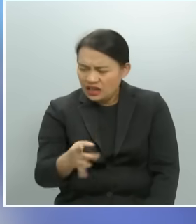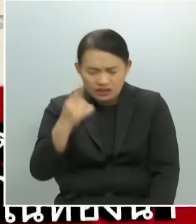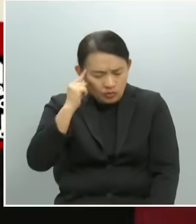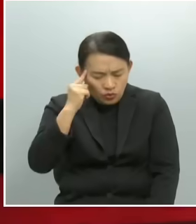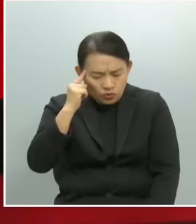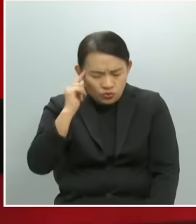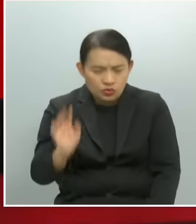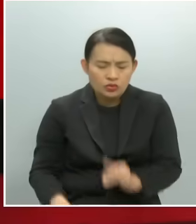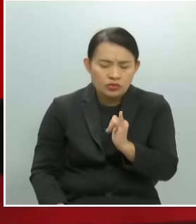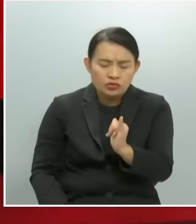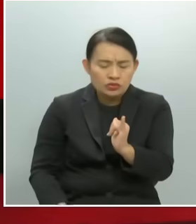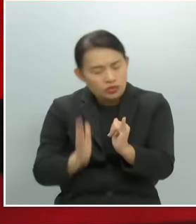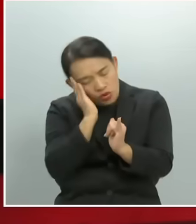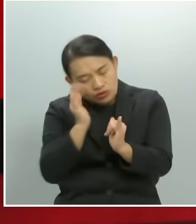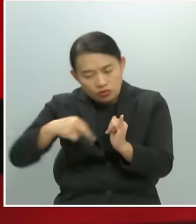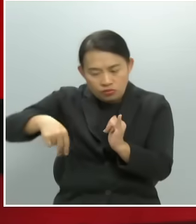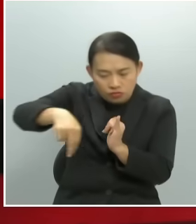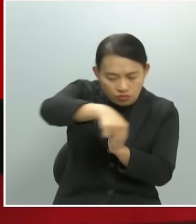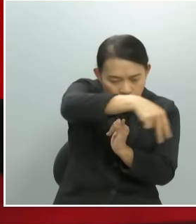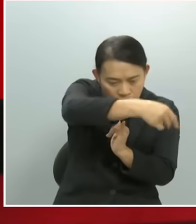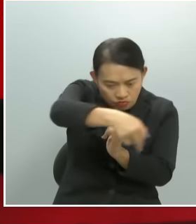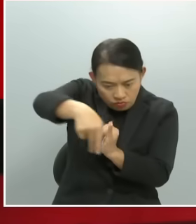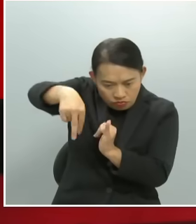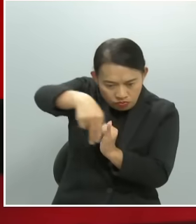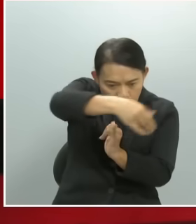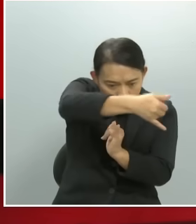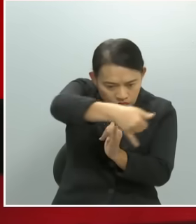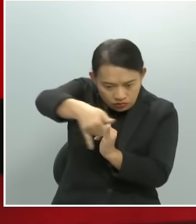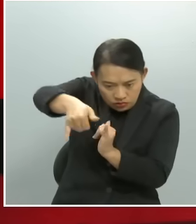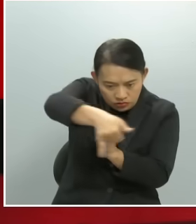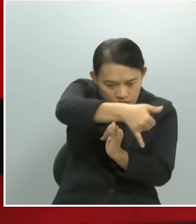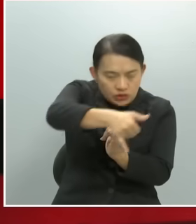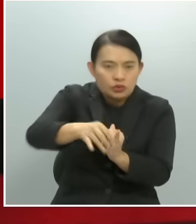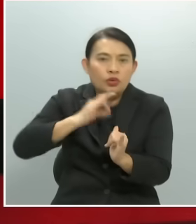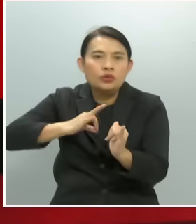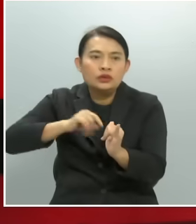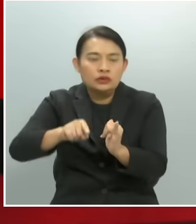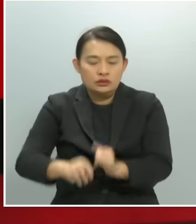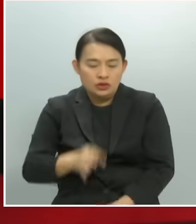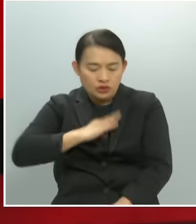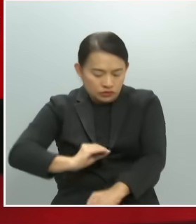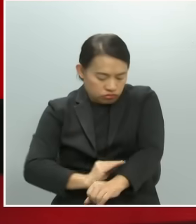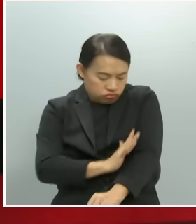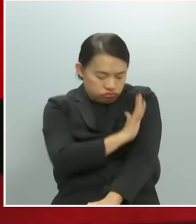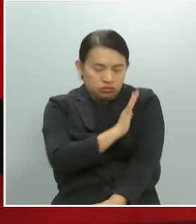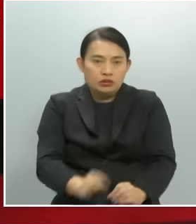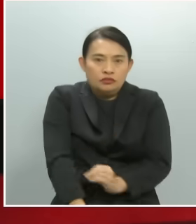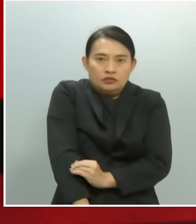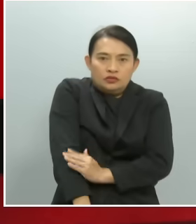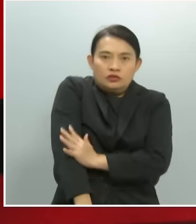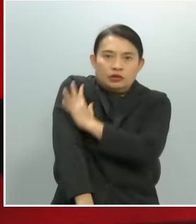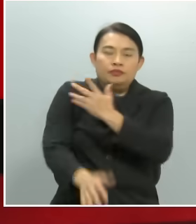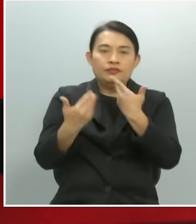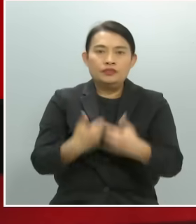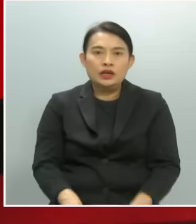เดินวนไปวนมาอยู่ปลายเท้าตลอดเวลาเขาบอกว่าเขาเองเนี่ยขนลุกไปทั้งตัวนะครับสักพักนึง